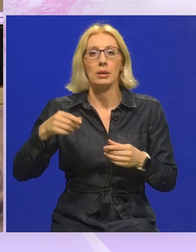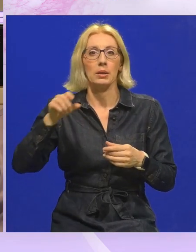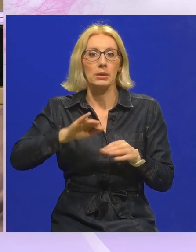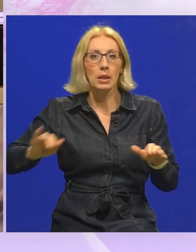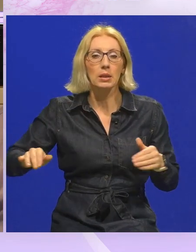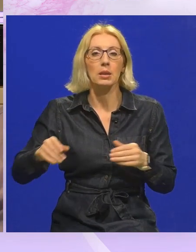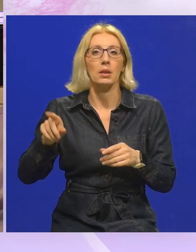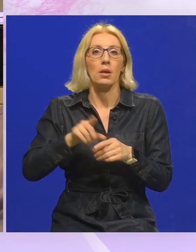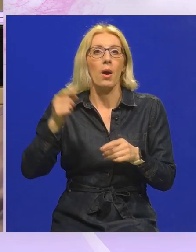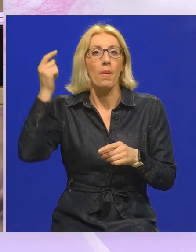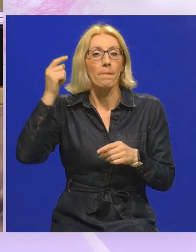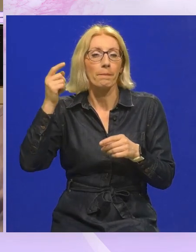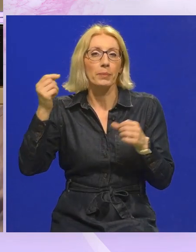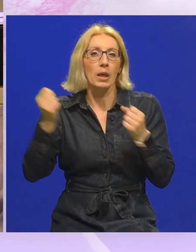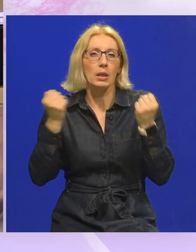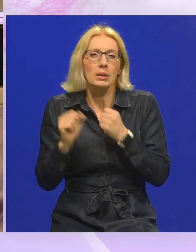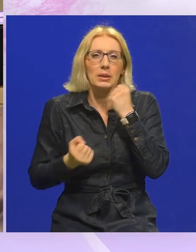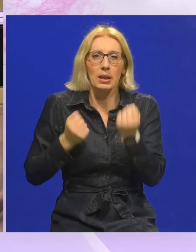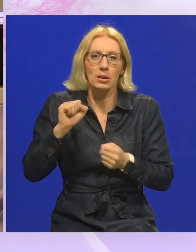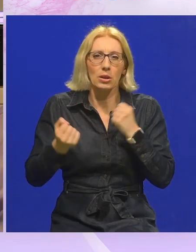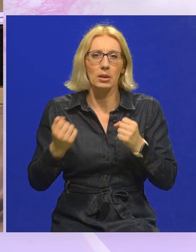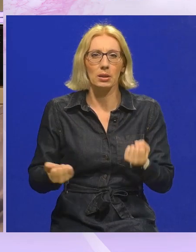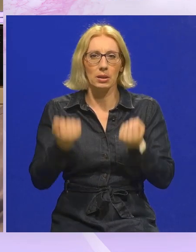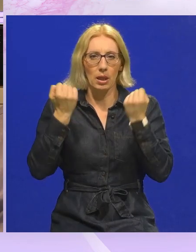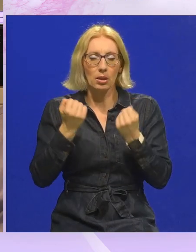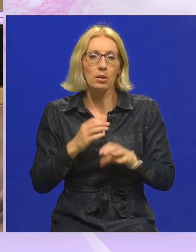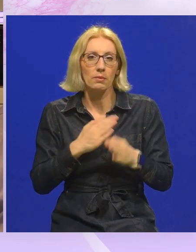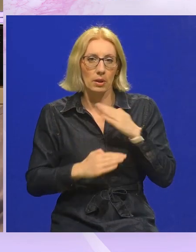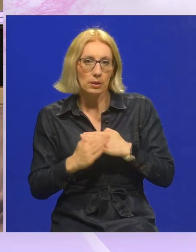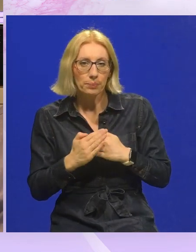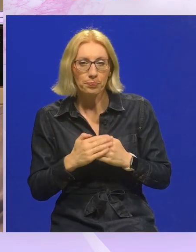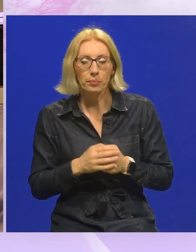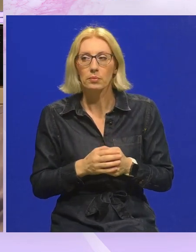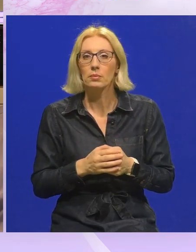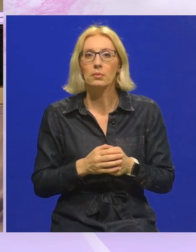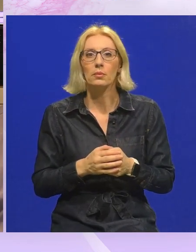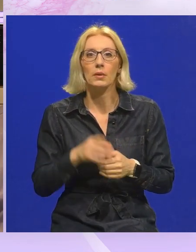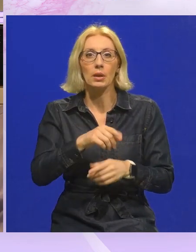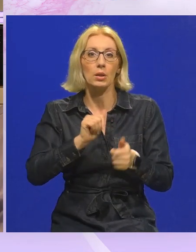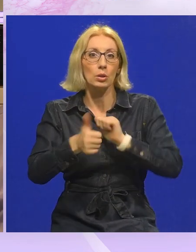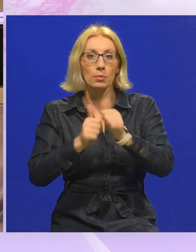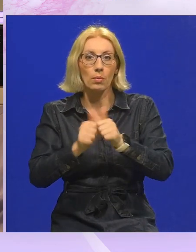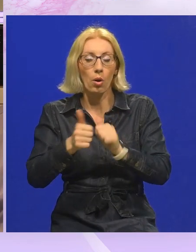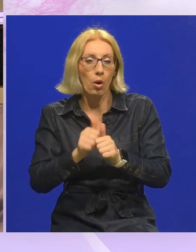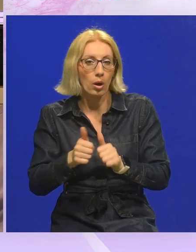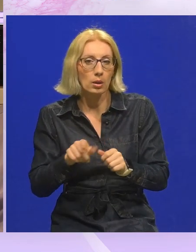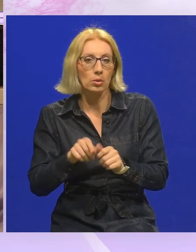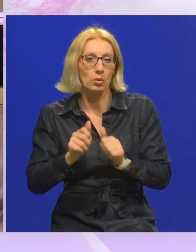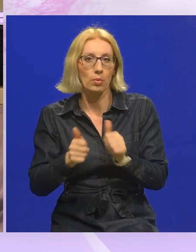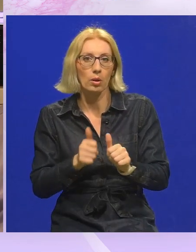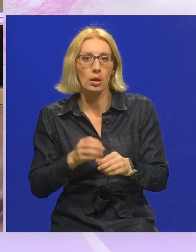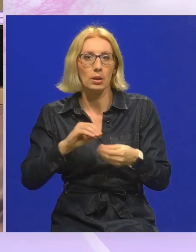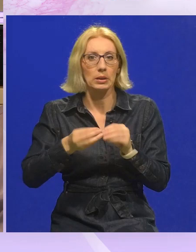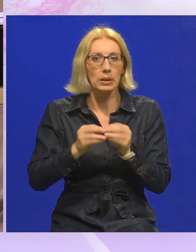u različite aktivnosti koje su van kurikularne, dakle kao što je situacija sa sportom, možete pretpostaviti takva je situacija dakle i